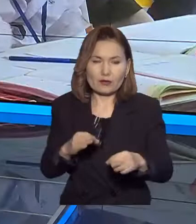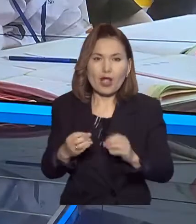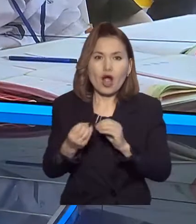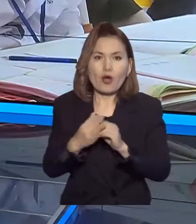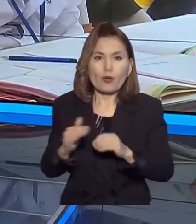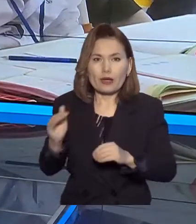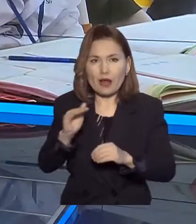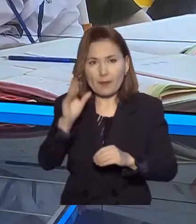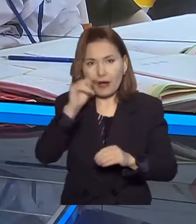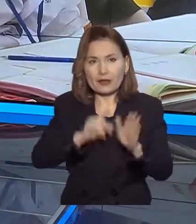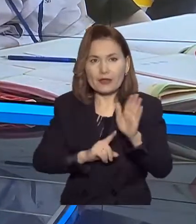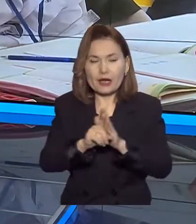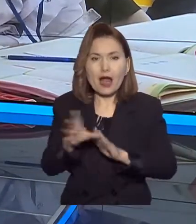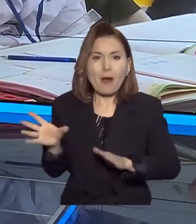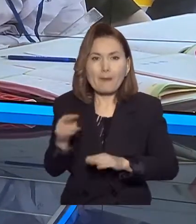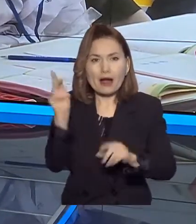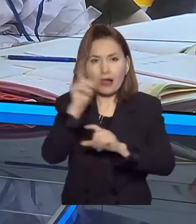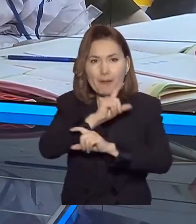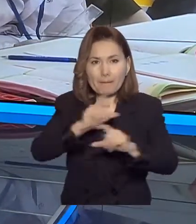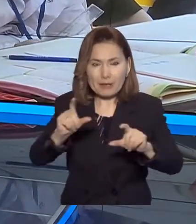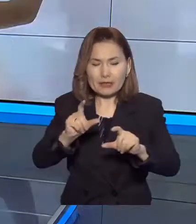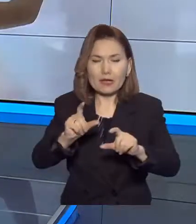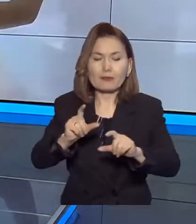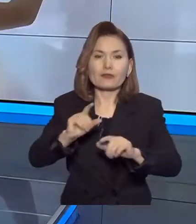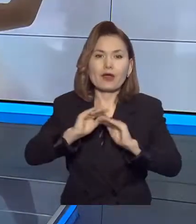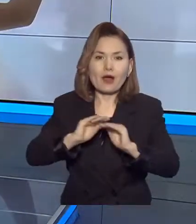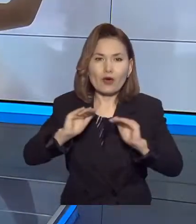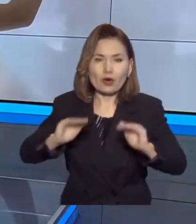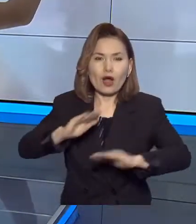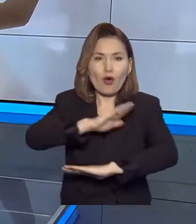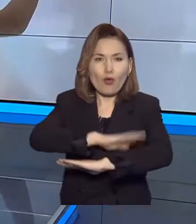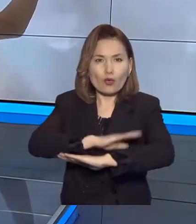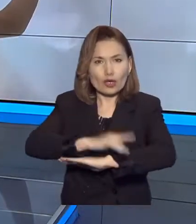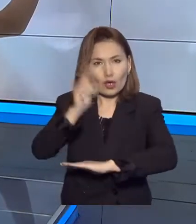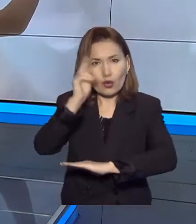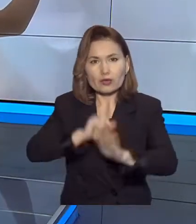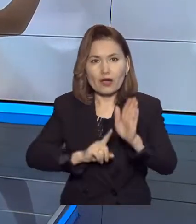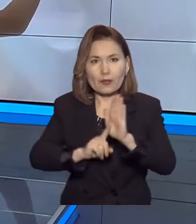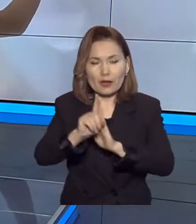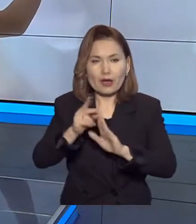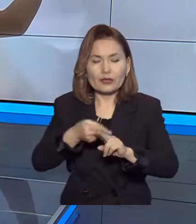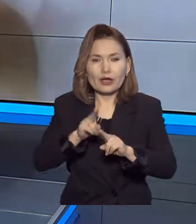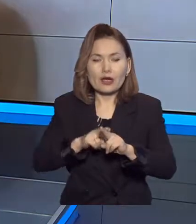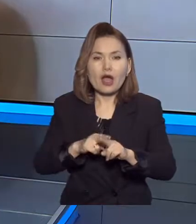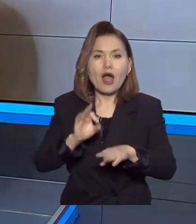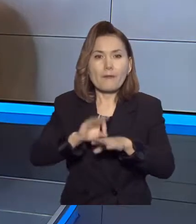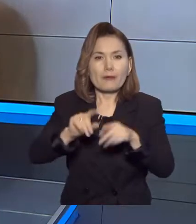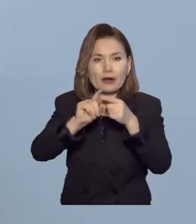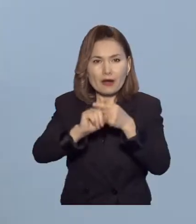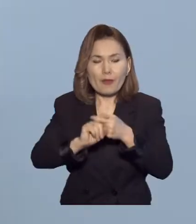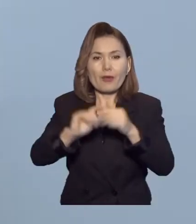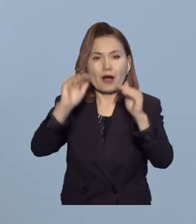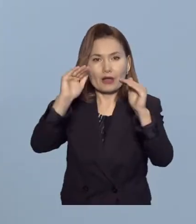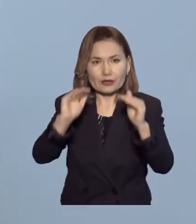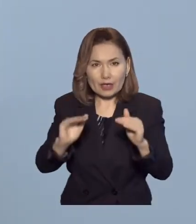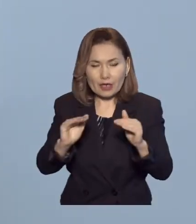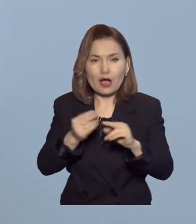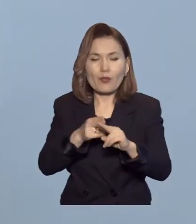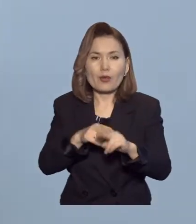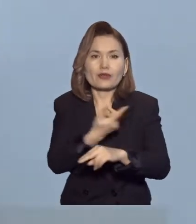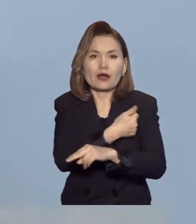14 ақпаннан бастап барлық мектептерде оқушылар дәстүрлі оқу форматына көшеді. Бұл туралы коронавирустың таралуына жол бермеу